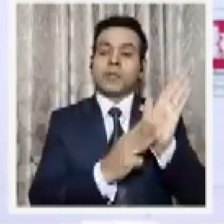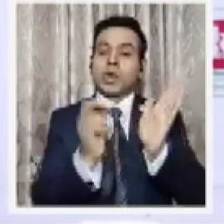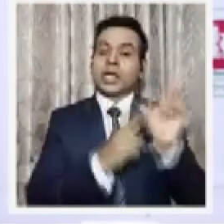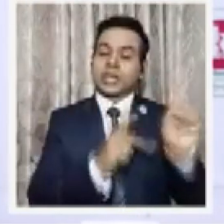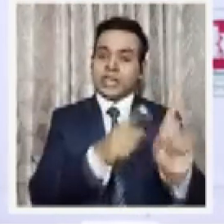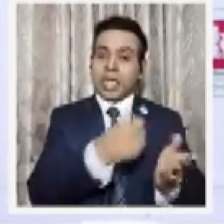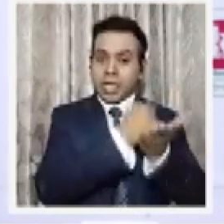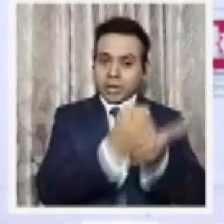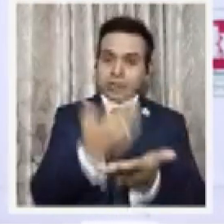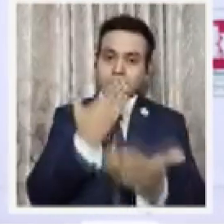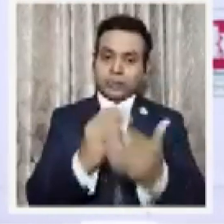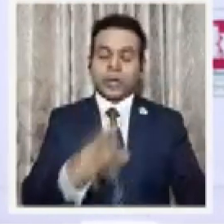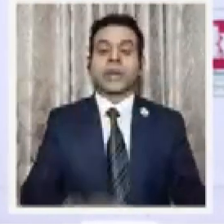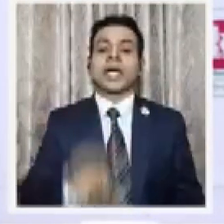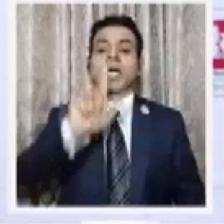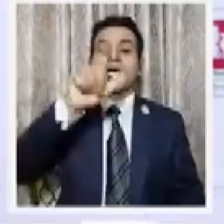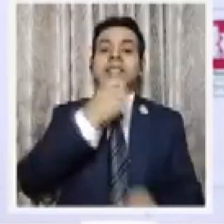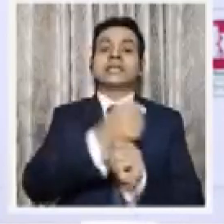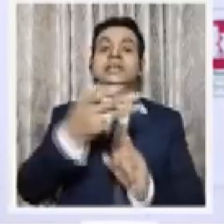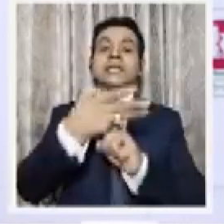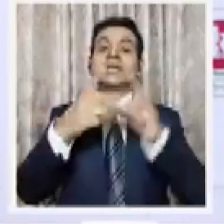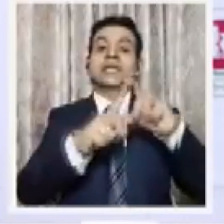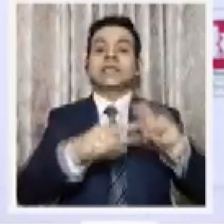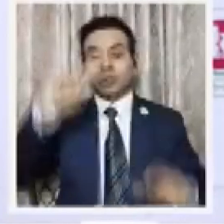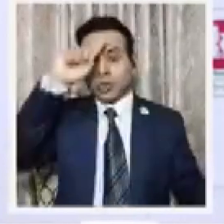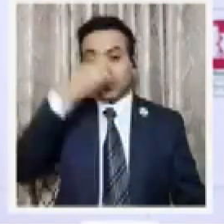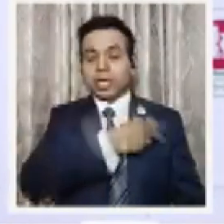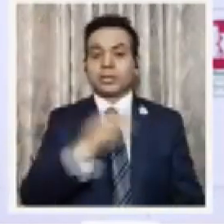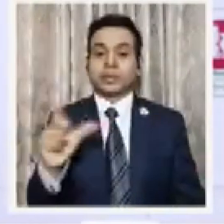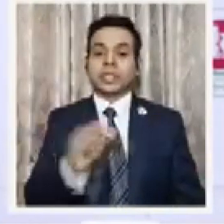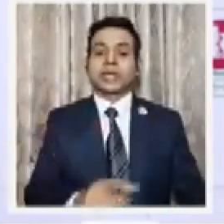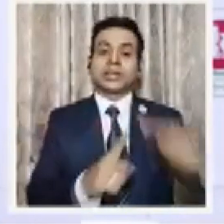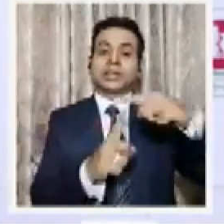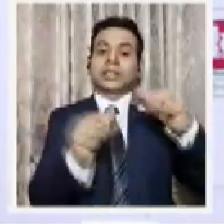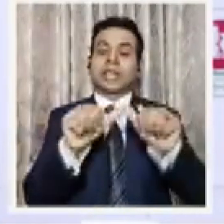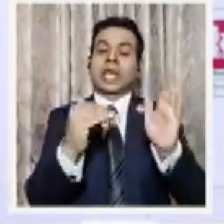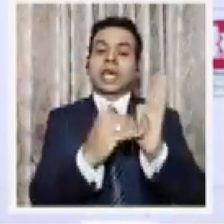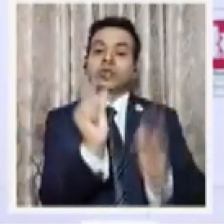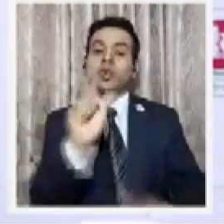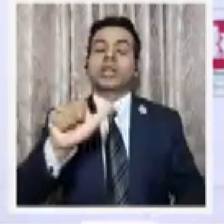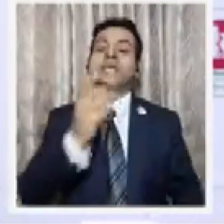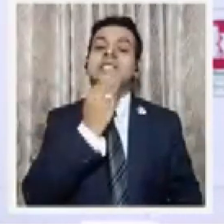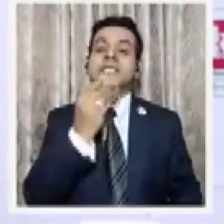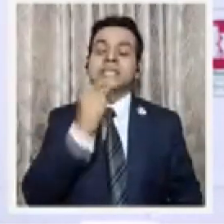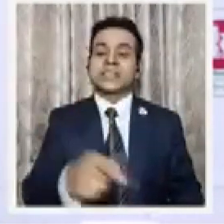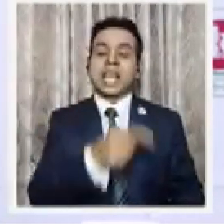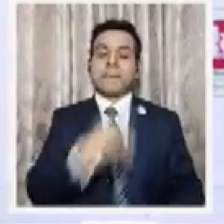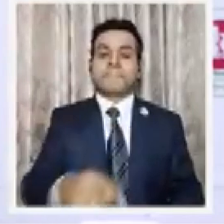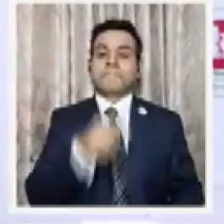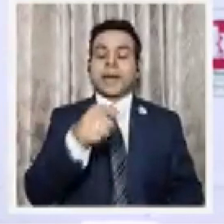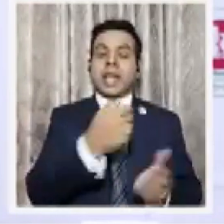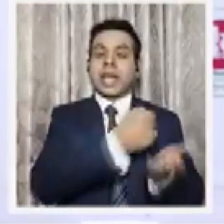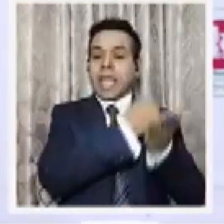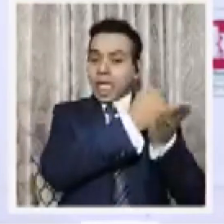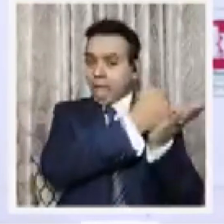এবং মাননীয় মন্ত্রী শিক্ষা মন্ত্রণালয় ডাক্তার দীপুমণিকে। আমরা কৃতজ্ঞতা জানাই মাননীয় মন্ত্রী জনাব তাজুল